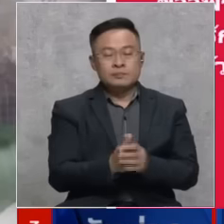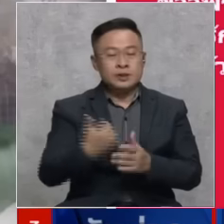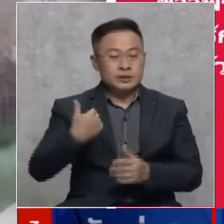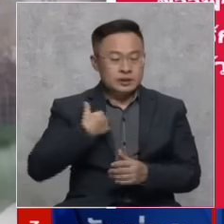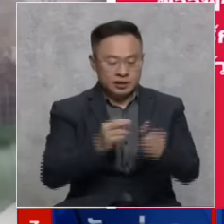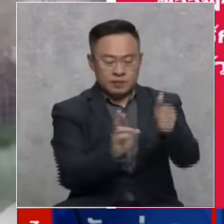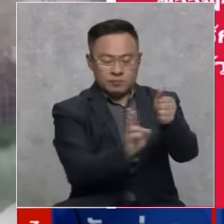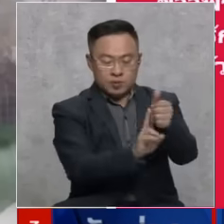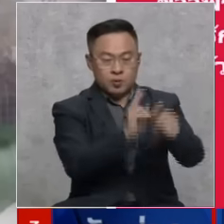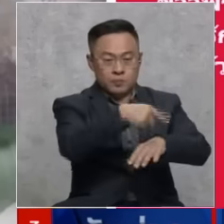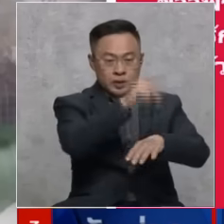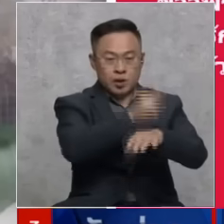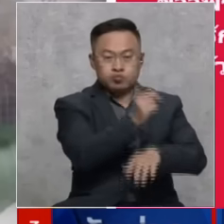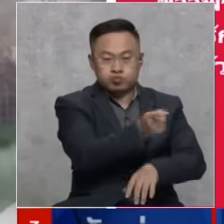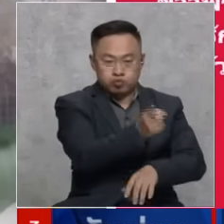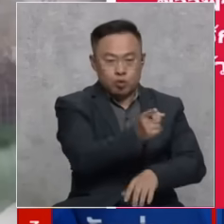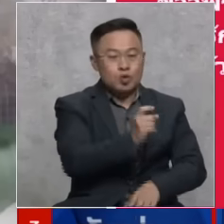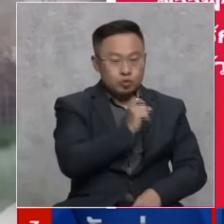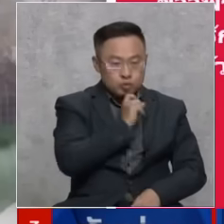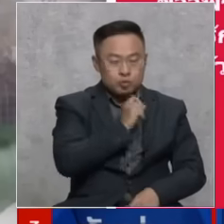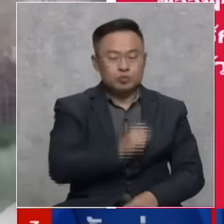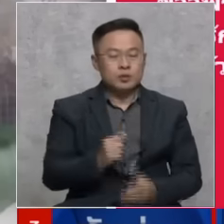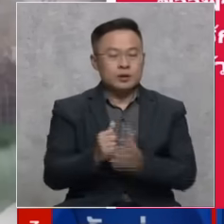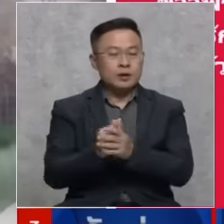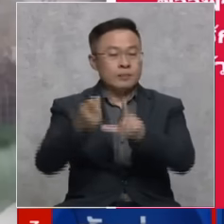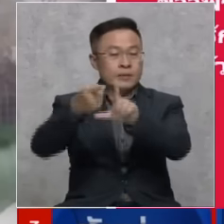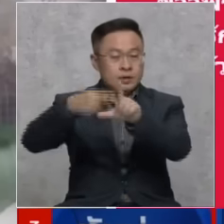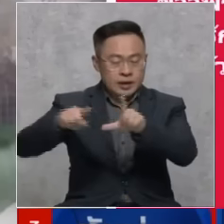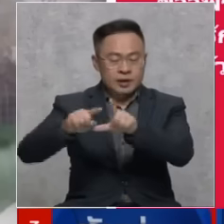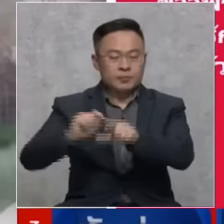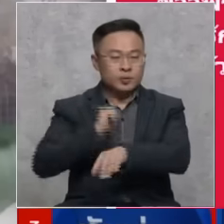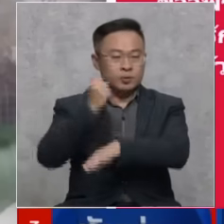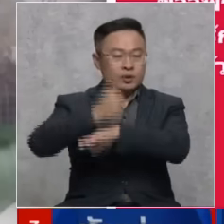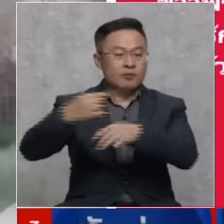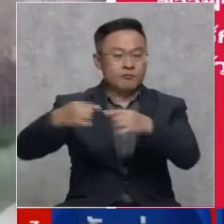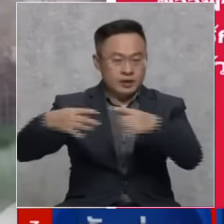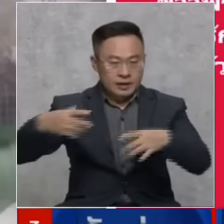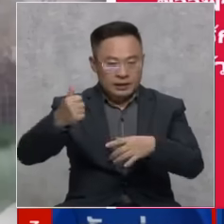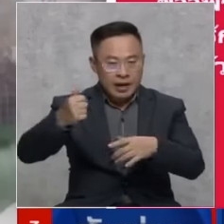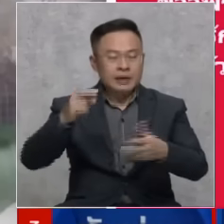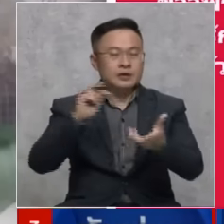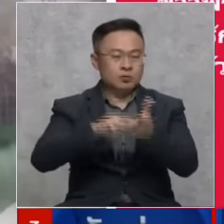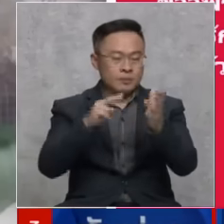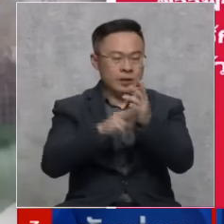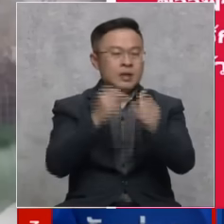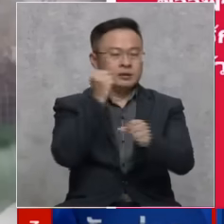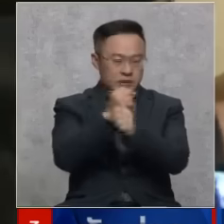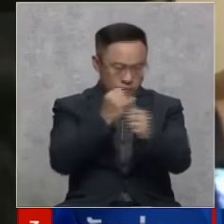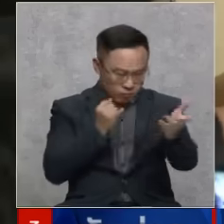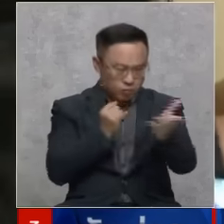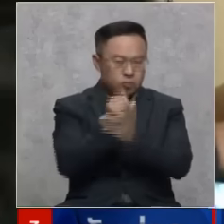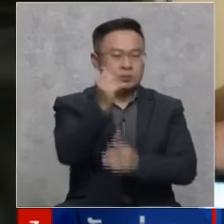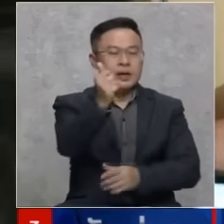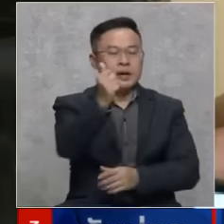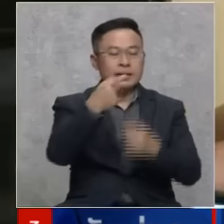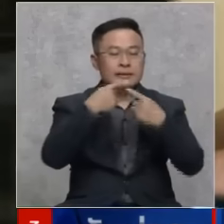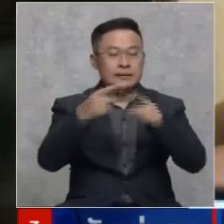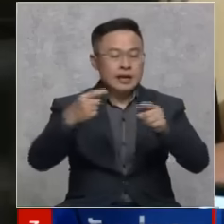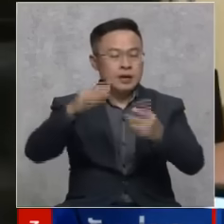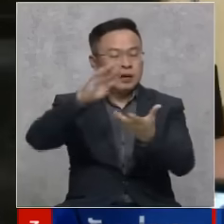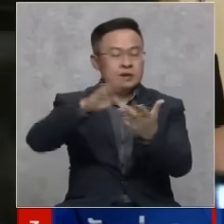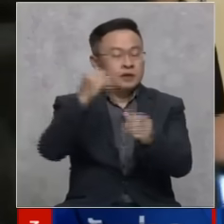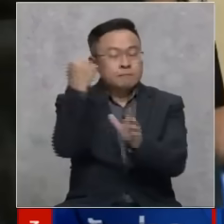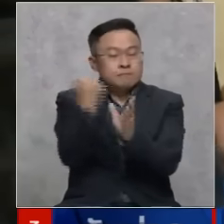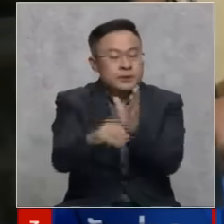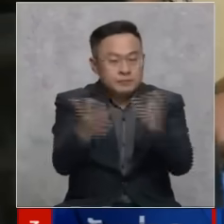าเหลี่ยมทุกดอกแล้วบอกตรงไปตรงมาค่ะคุณพร้อมพงษ์บอกหน้าเป็นห่วงทำลายเครดิตที่สร้างมาที่อ้างว่า